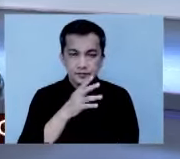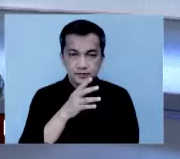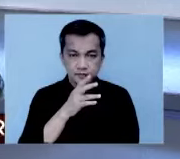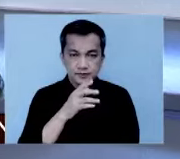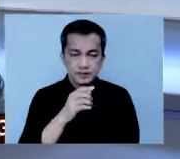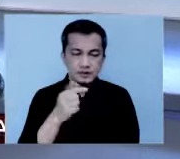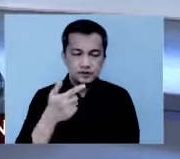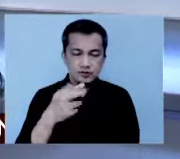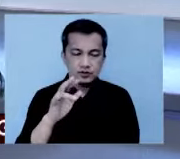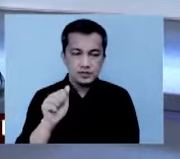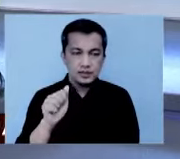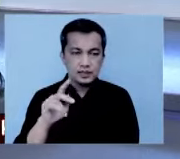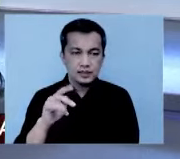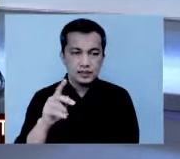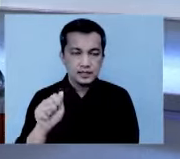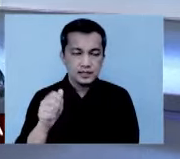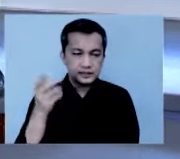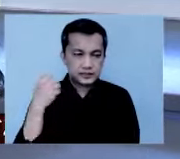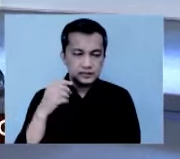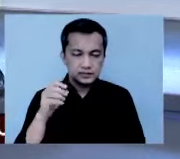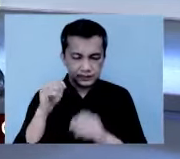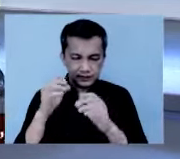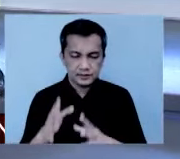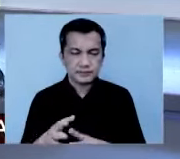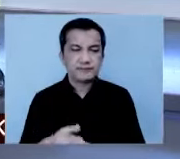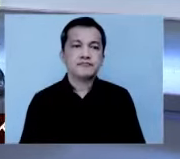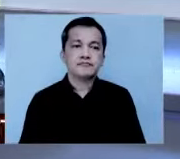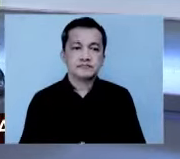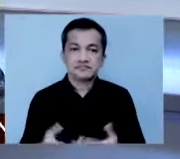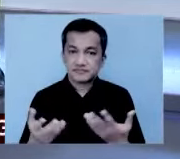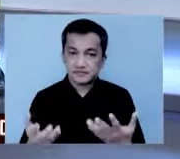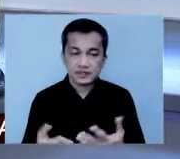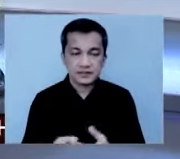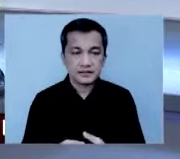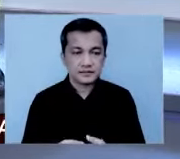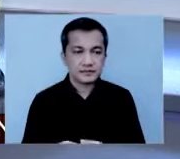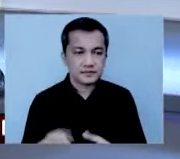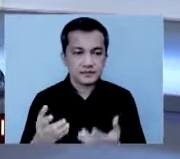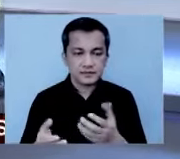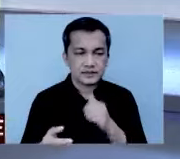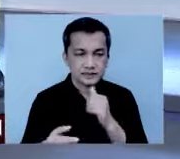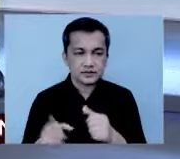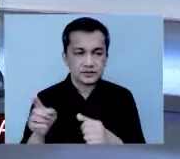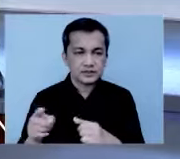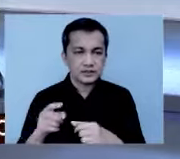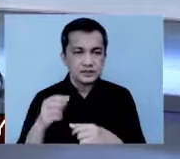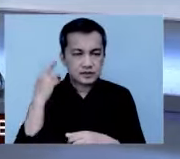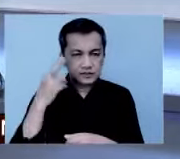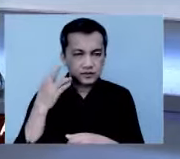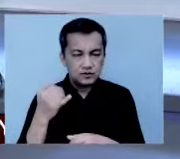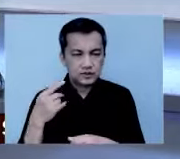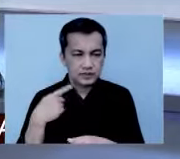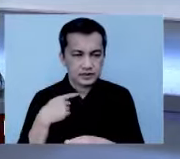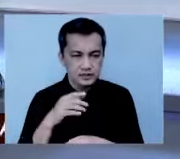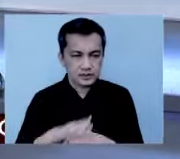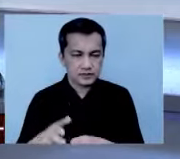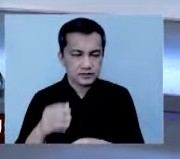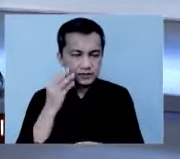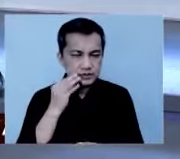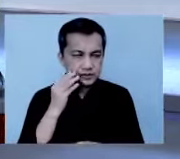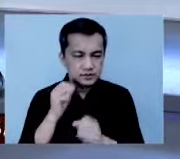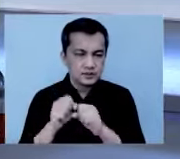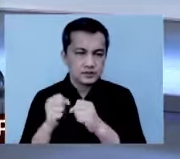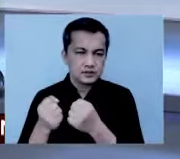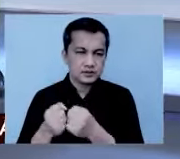Manalang Angara, ay isang dating guro. Yun lang, maring hindi lang ito ang basehan para sabing meron siyang sapat na karanasan sa sektor